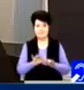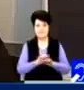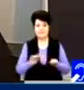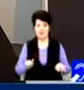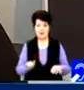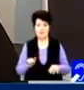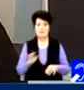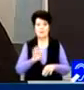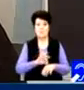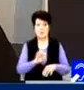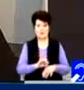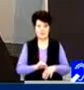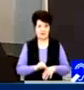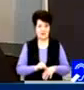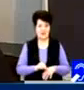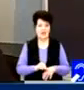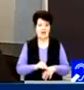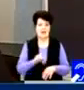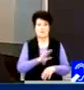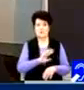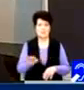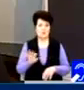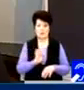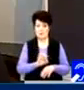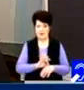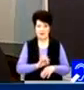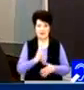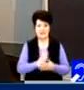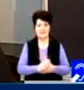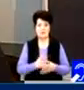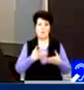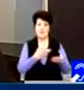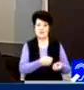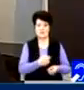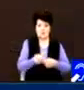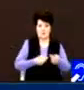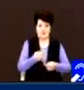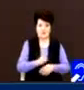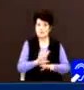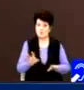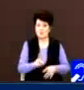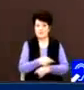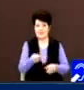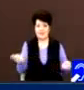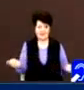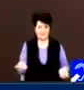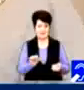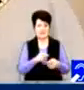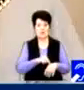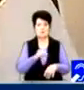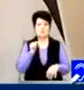sunt bolnavi sindromul dam nu este o boală este o afecțiune genetică ea nu se transmite nu se